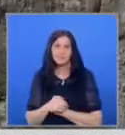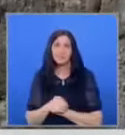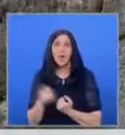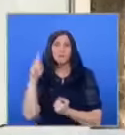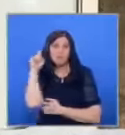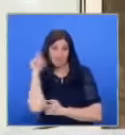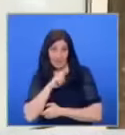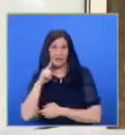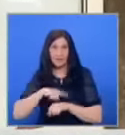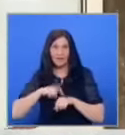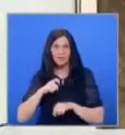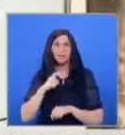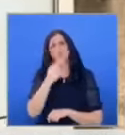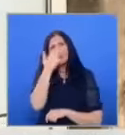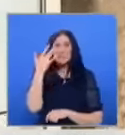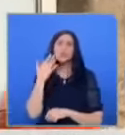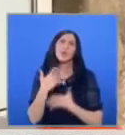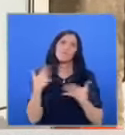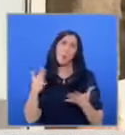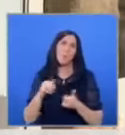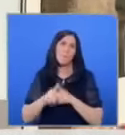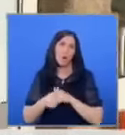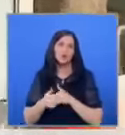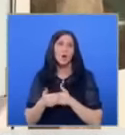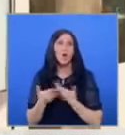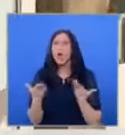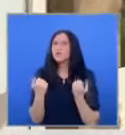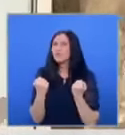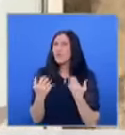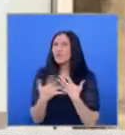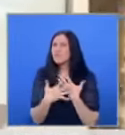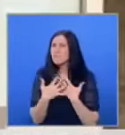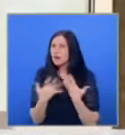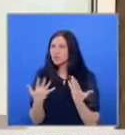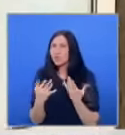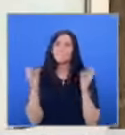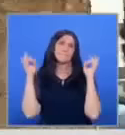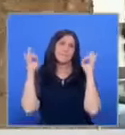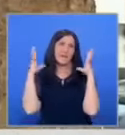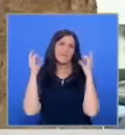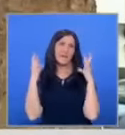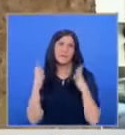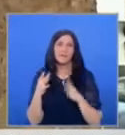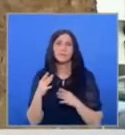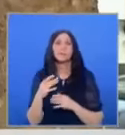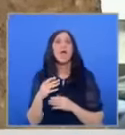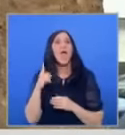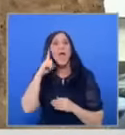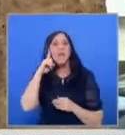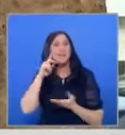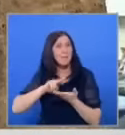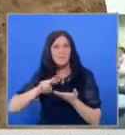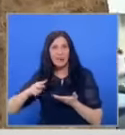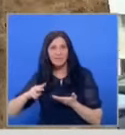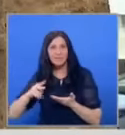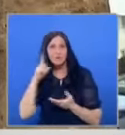Всеки ден, да. Мисля, че е доста по-лесно. Какъв е живота в мрежата? Перфектен. В интерпретативното съчинение ти